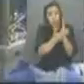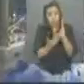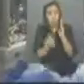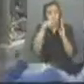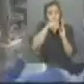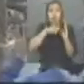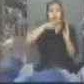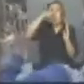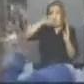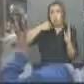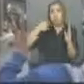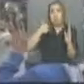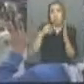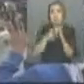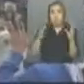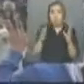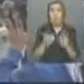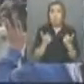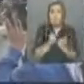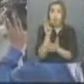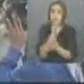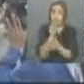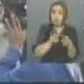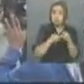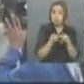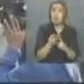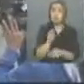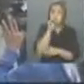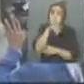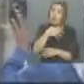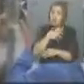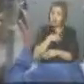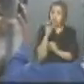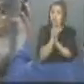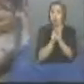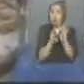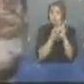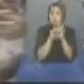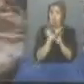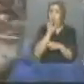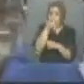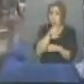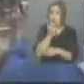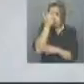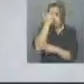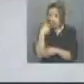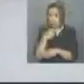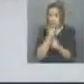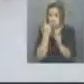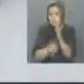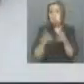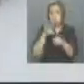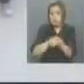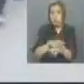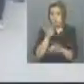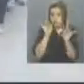ลอด มูลนิธิเพื่อนช้างยังเสนอให้มีกฎหมายที่เกี่ยวข้องกับช้างโดยตรงและให้มีบทลงโทษที่รุนแรงขึ้นขณะเดียวกันที่